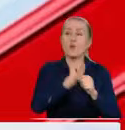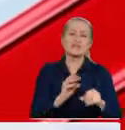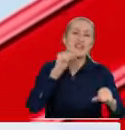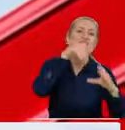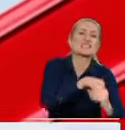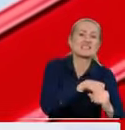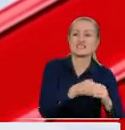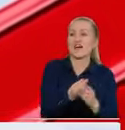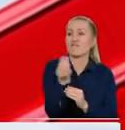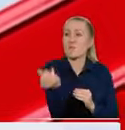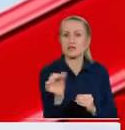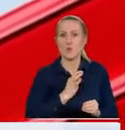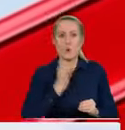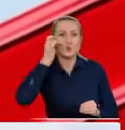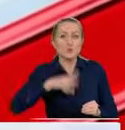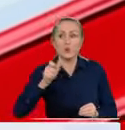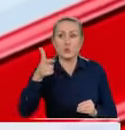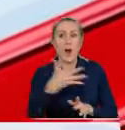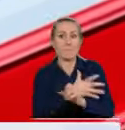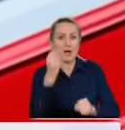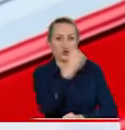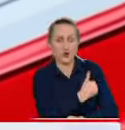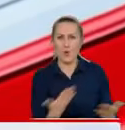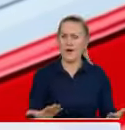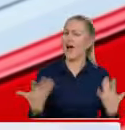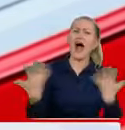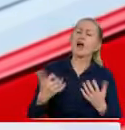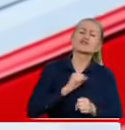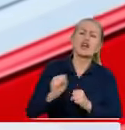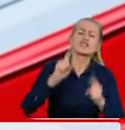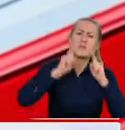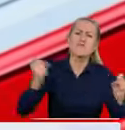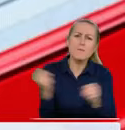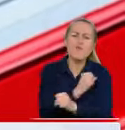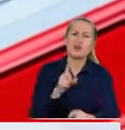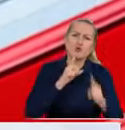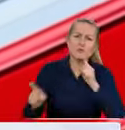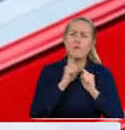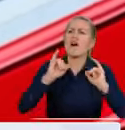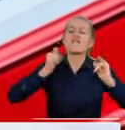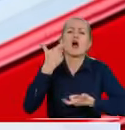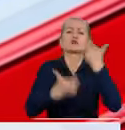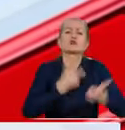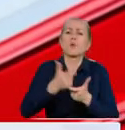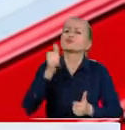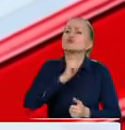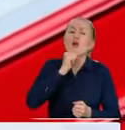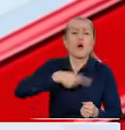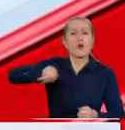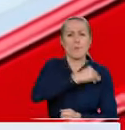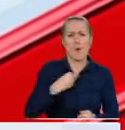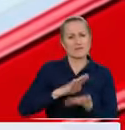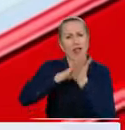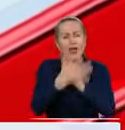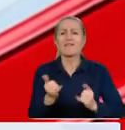mojej córki, kiedy ona tę szkołę skończy. Gdzie wreszcie poważna rozmowa o tym, jak przeprowadzić zieloną transformację i